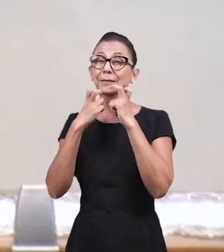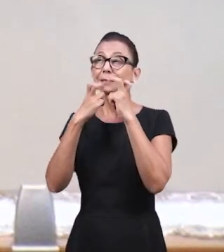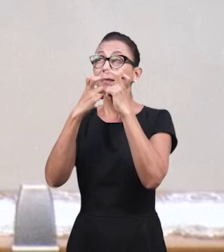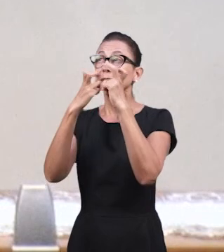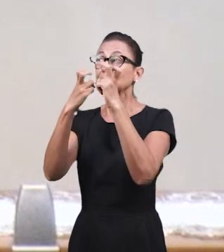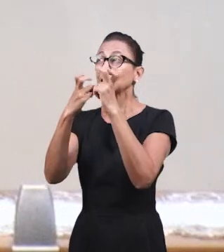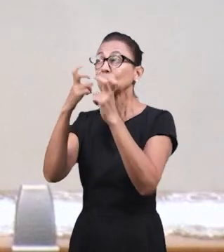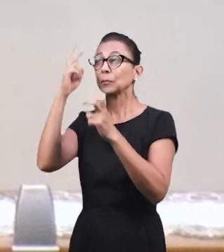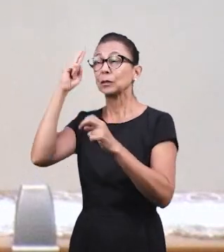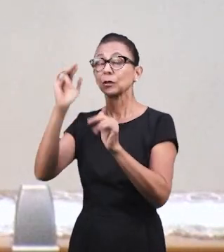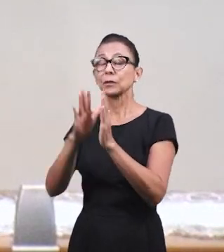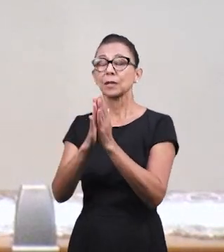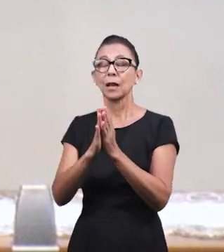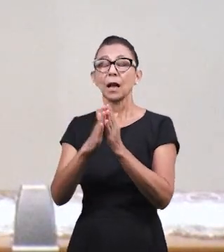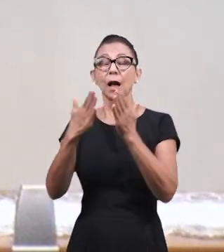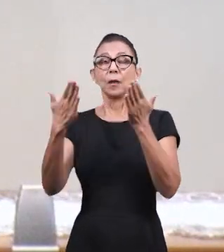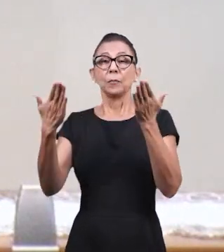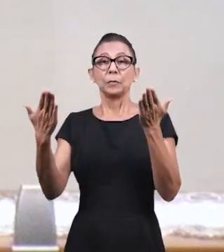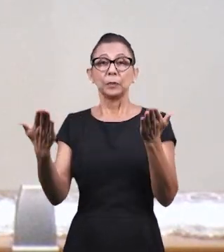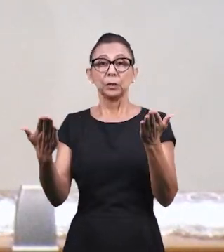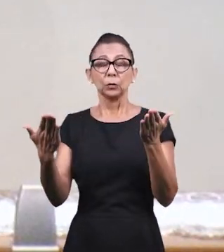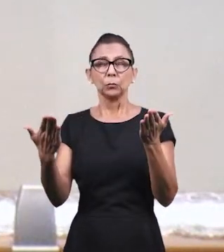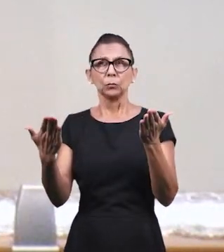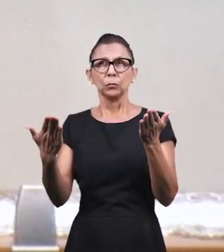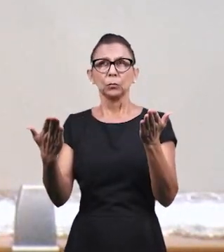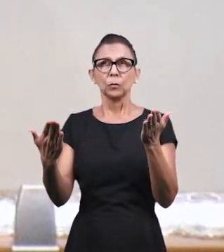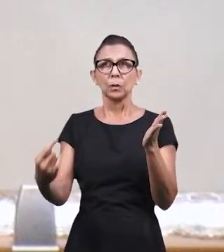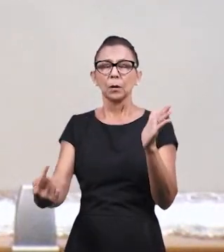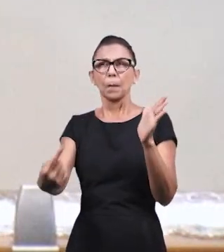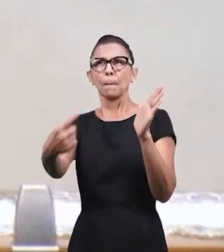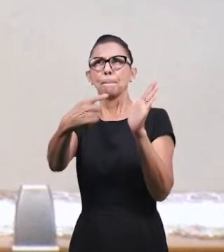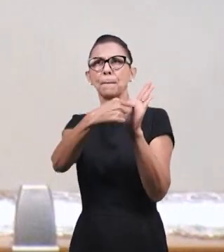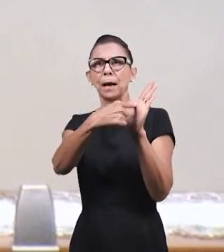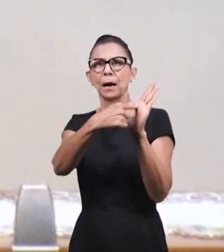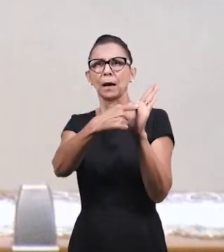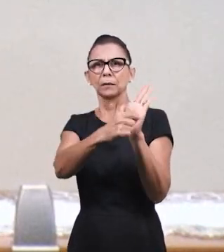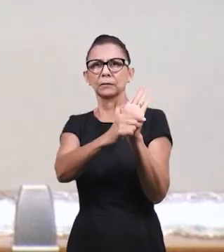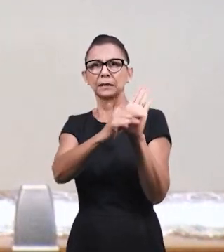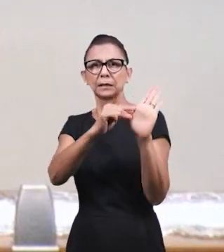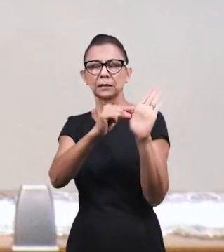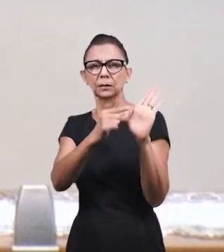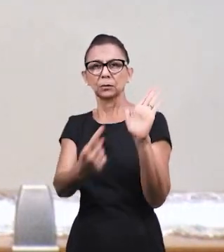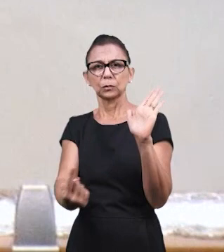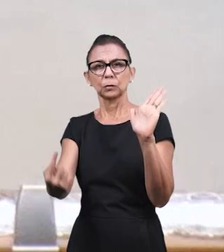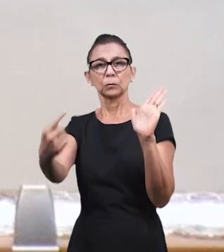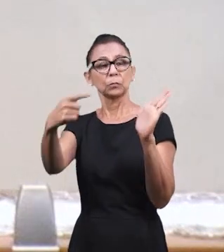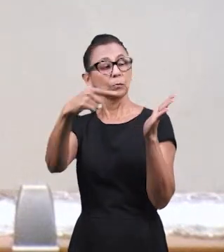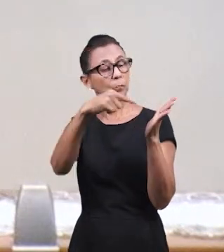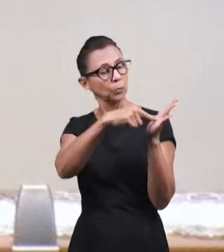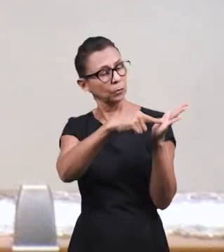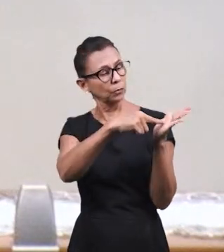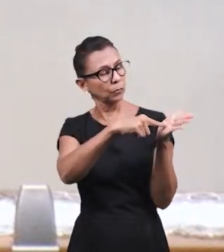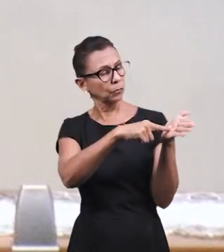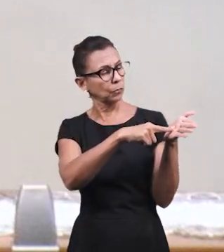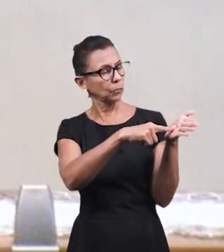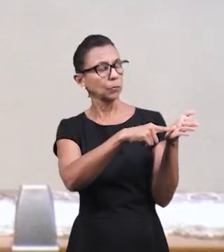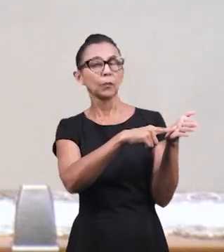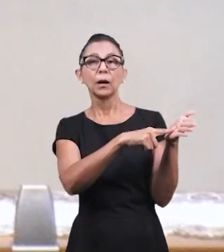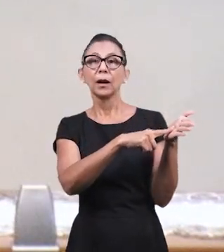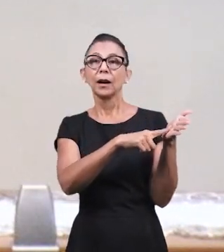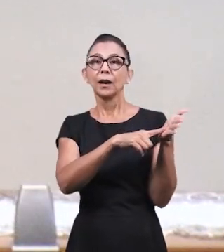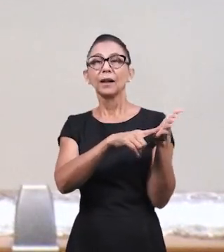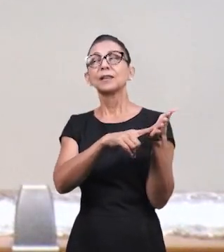когда вы попросите господа крови иисус откройте в любом месте писали первый стих на которую падут